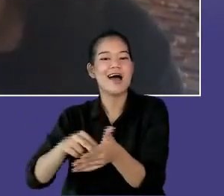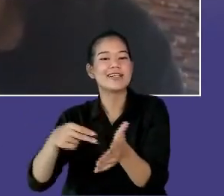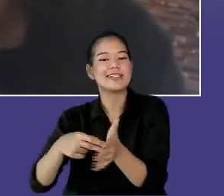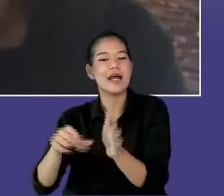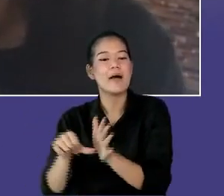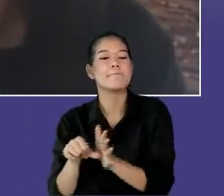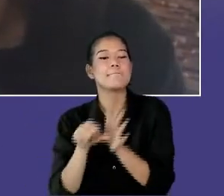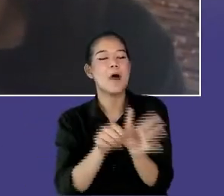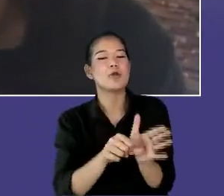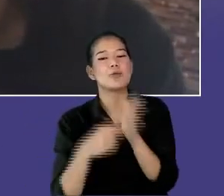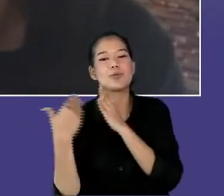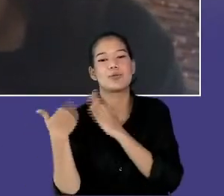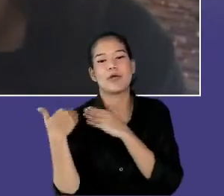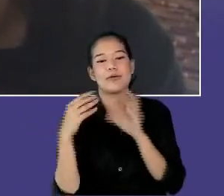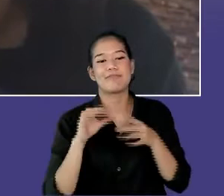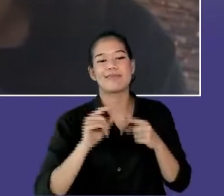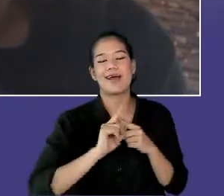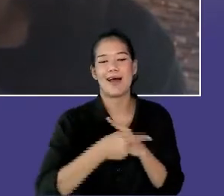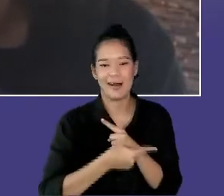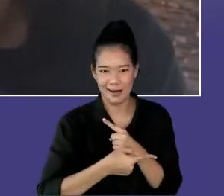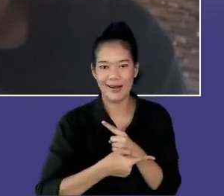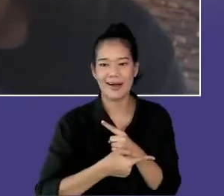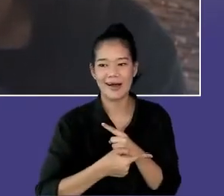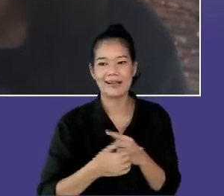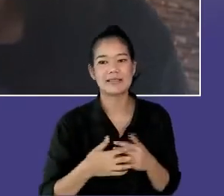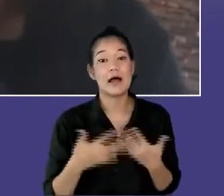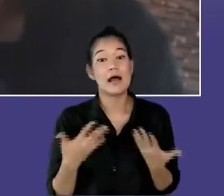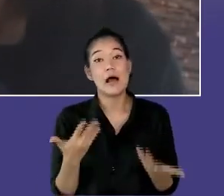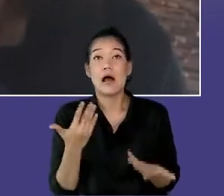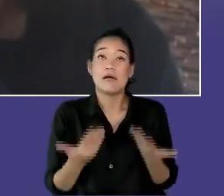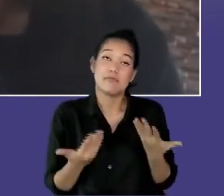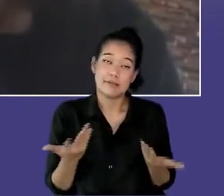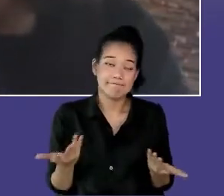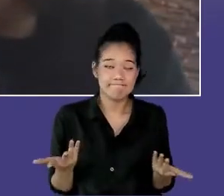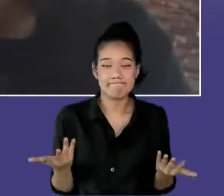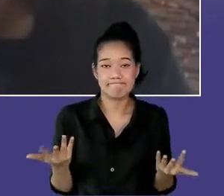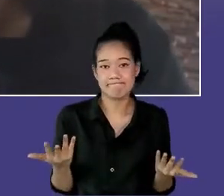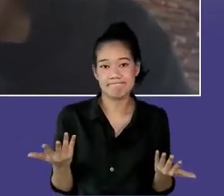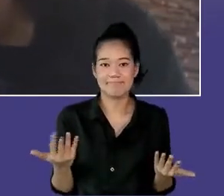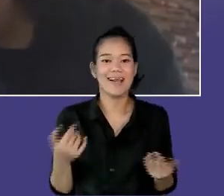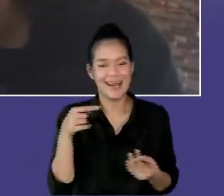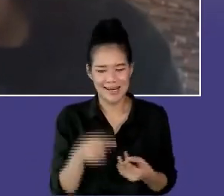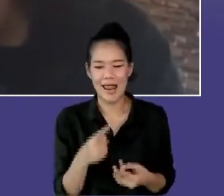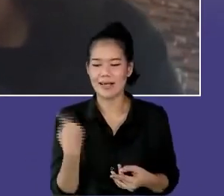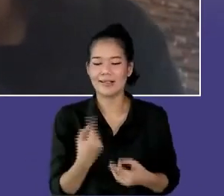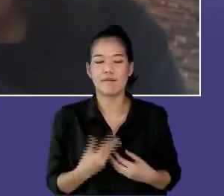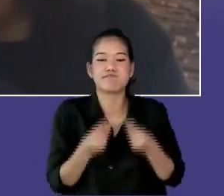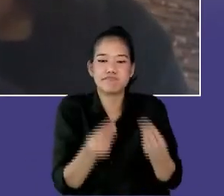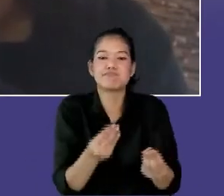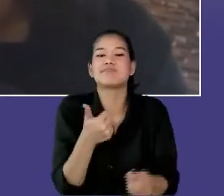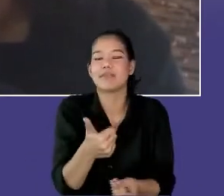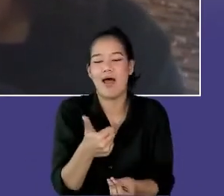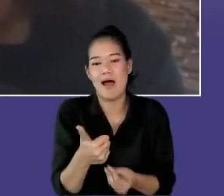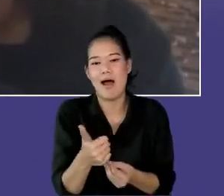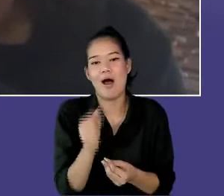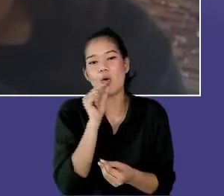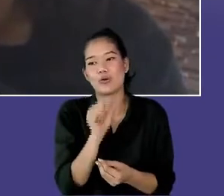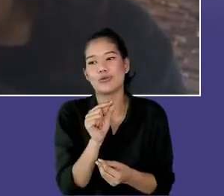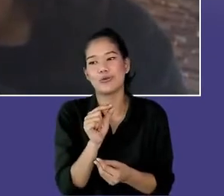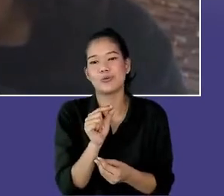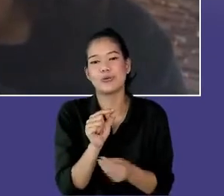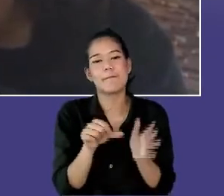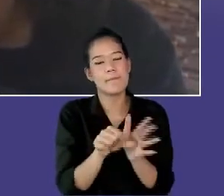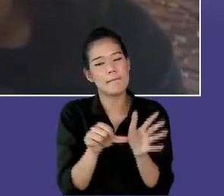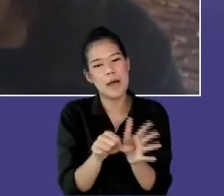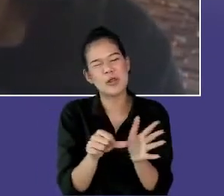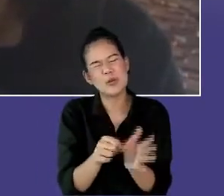dari teman-teman di Satgas ya. Ya mungkin ya, apa inilah yang bisa kita kasih untuk